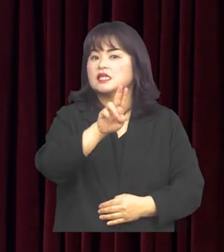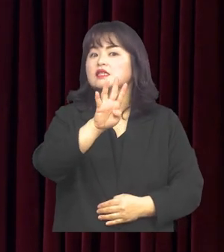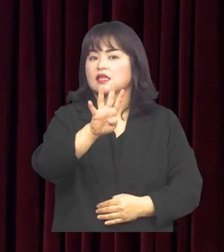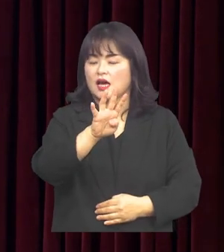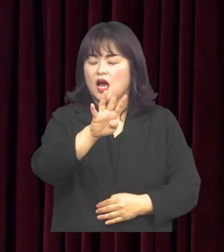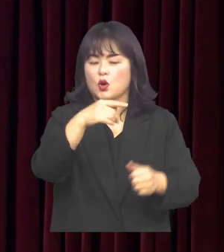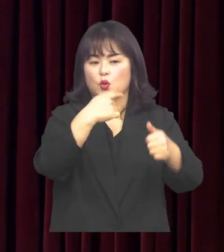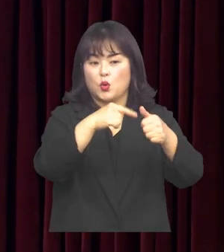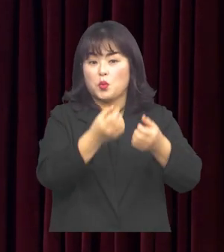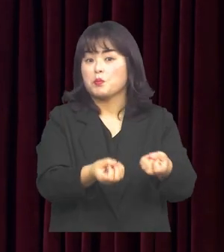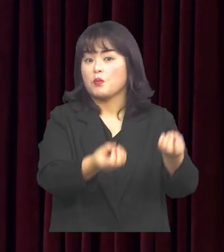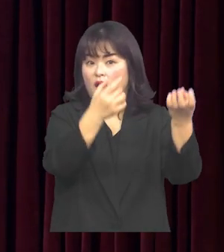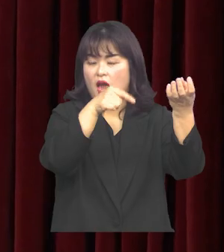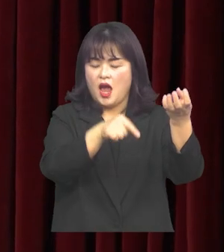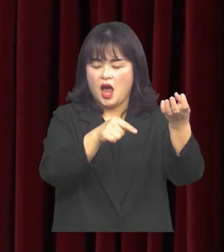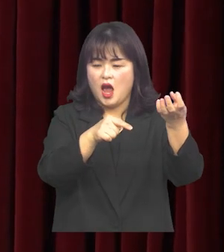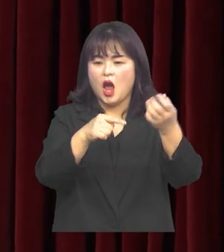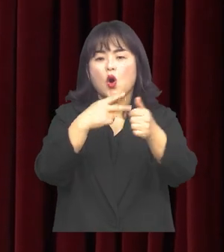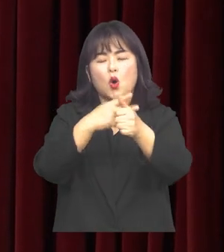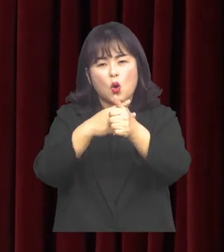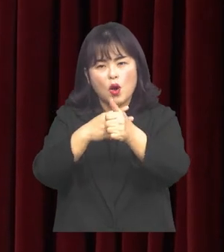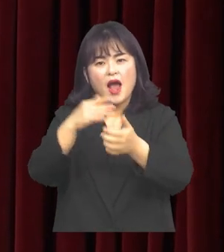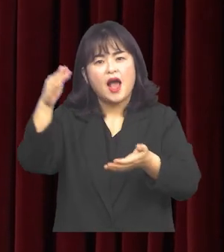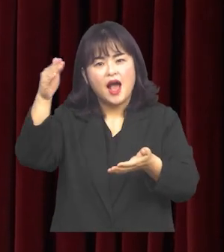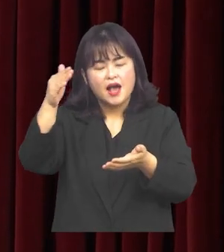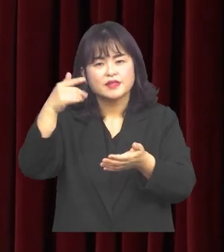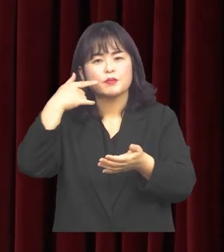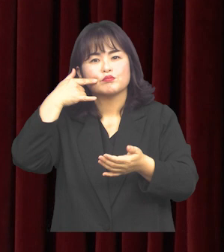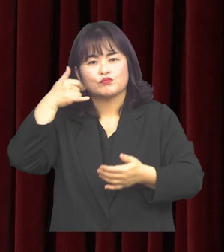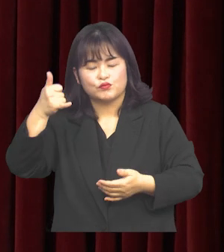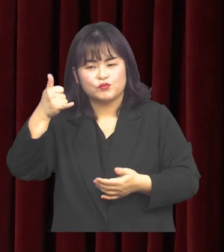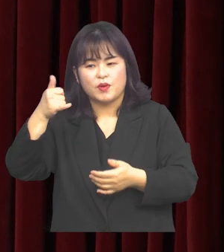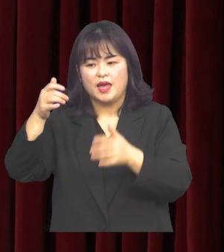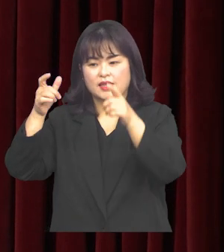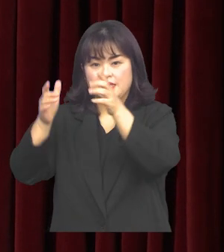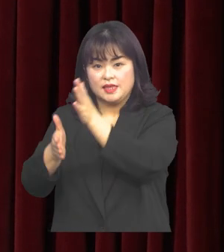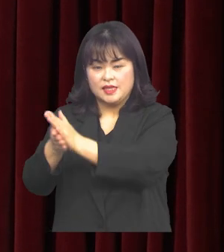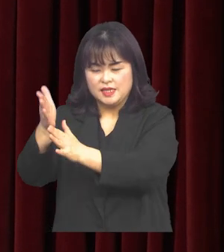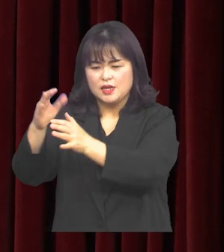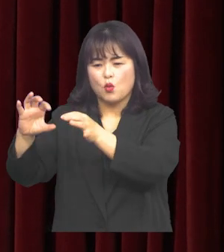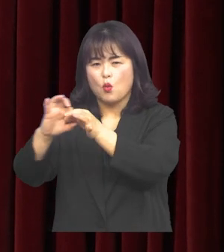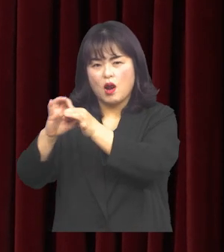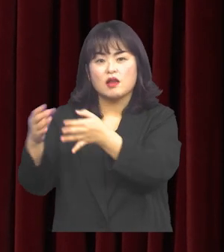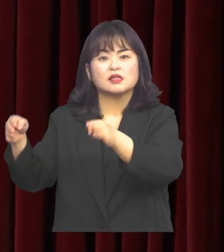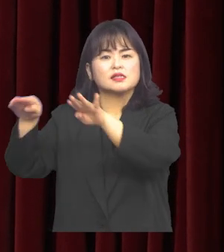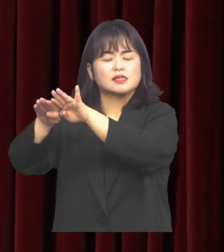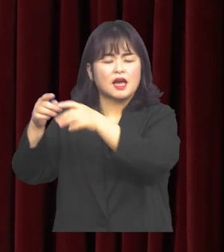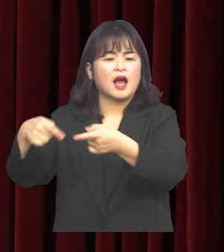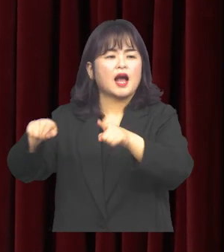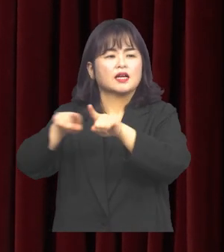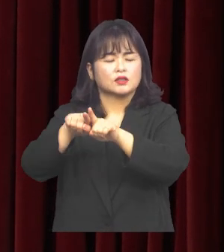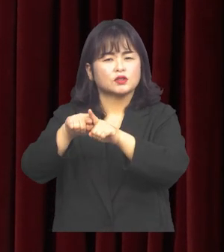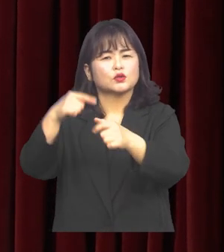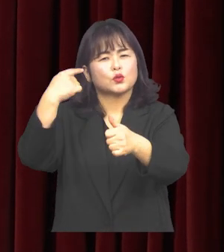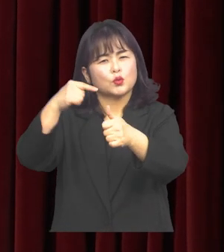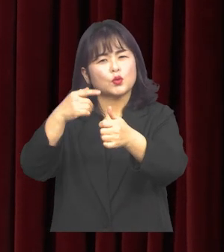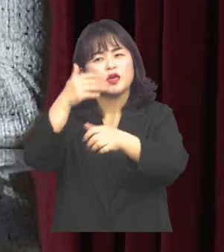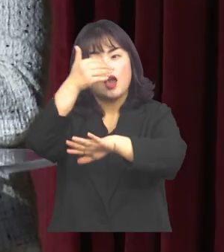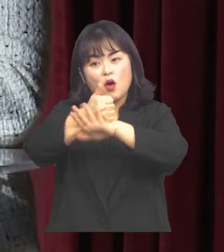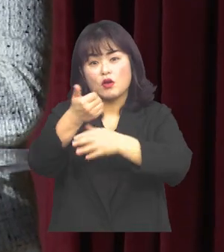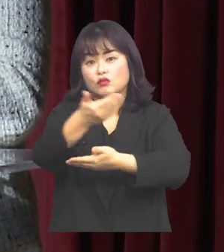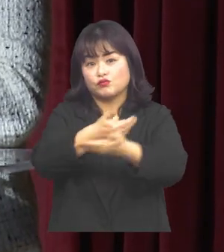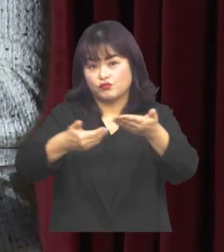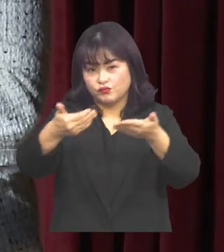2024 미르아이 용인교육 페스타는 교직원, 학생, 학부모, 지자체, 유관기관이 함께 교육